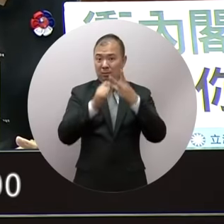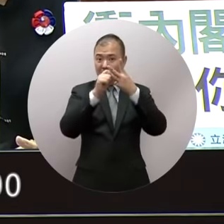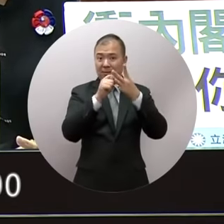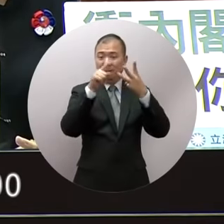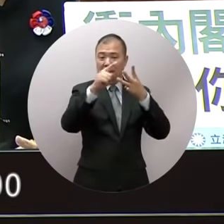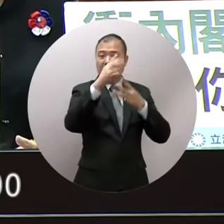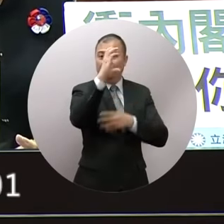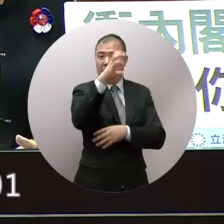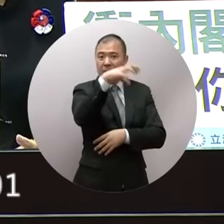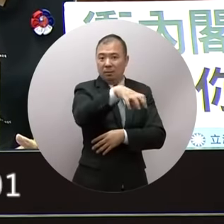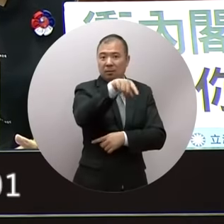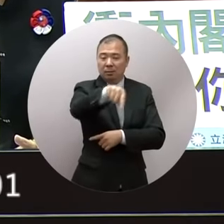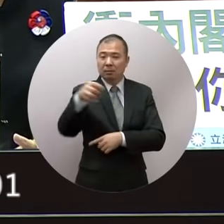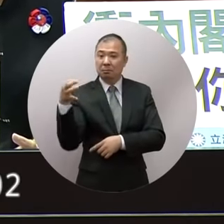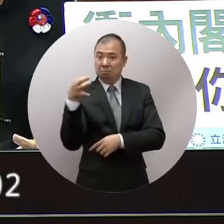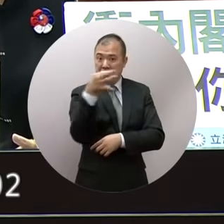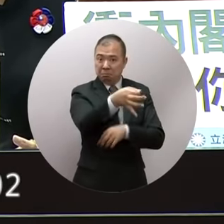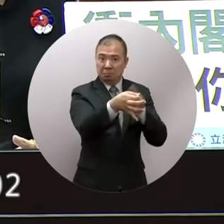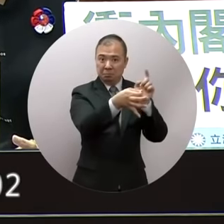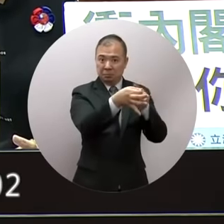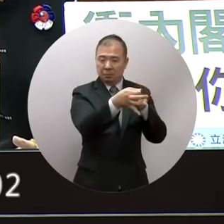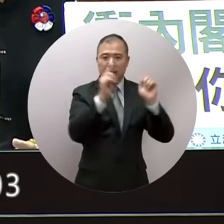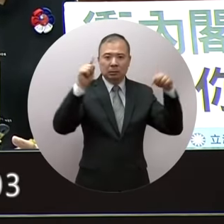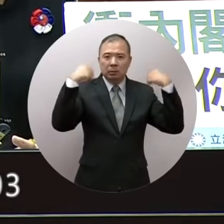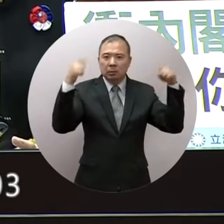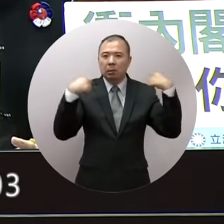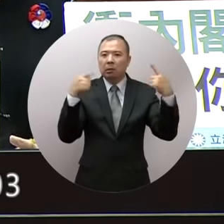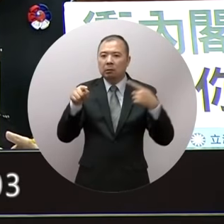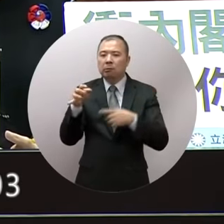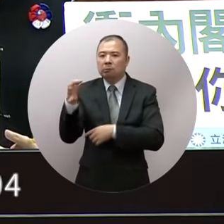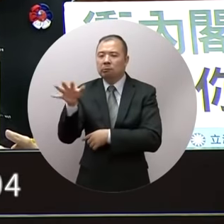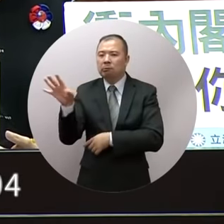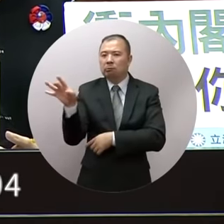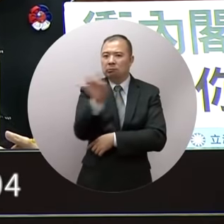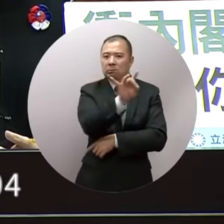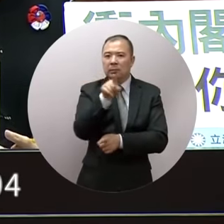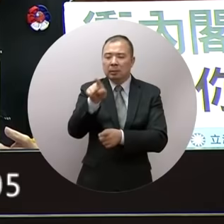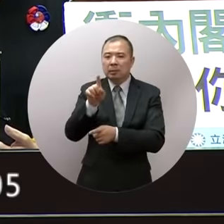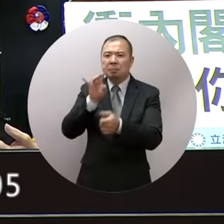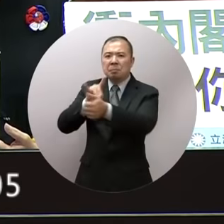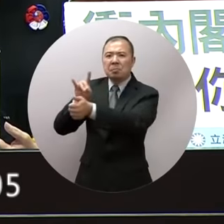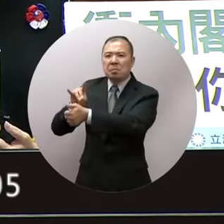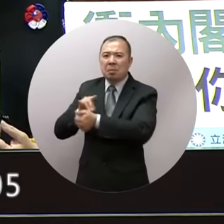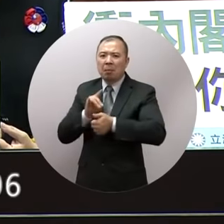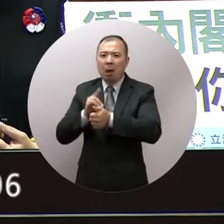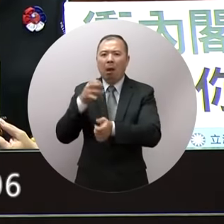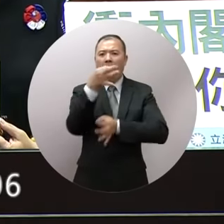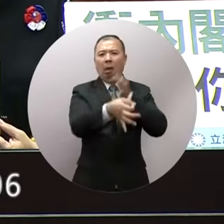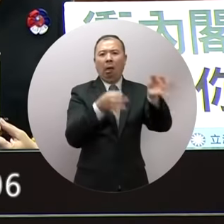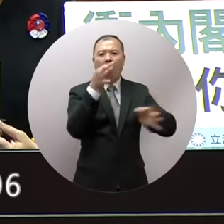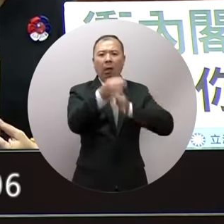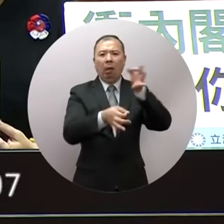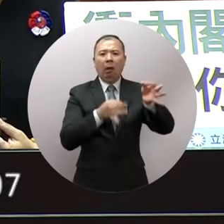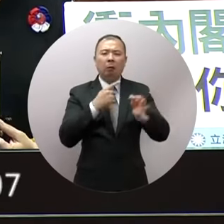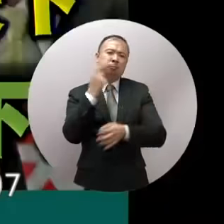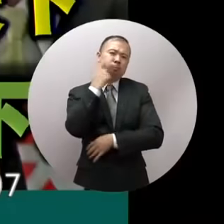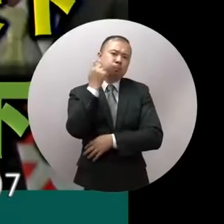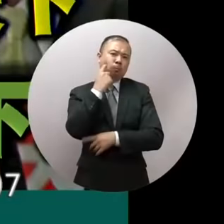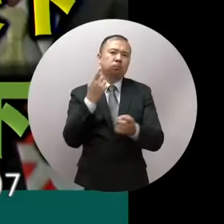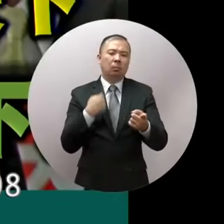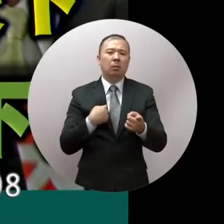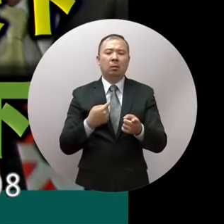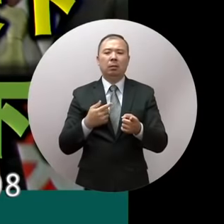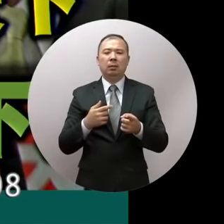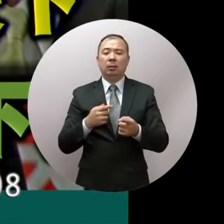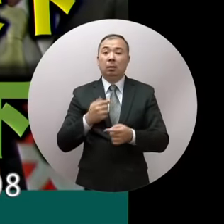成最主要的一个资金的缺口。所以院长，我希望文王引我